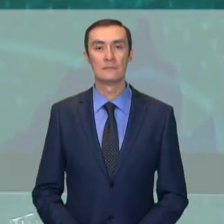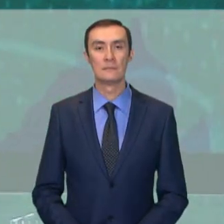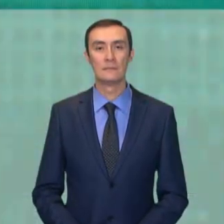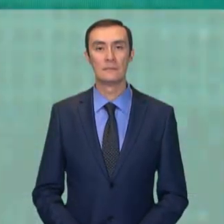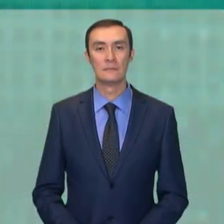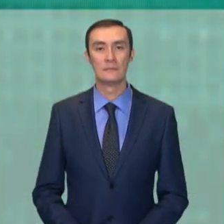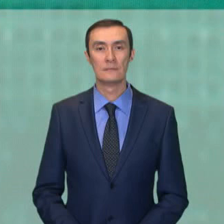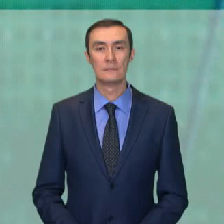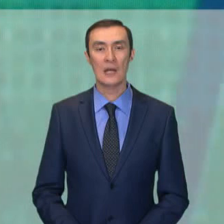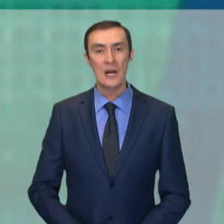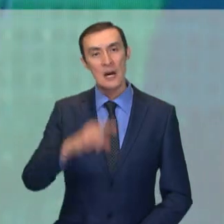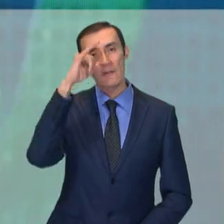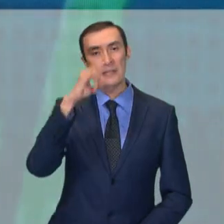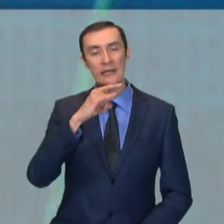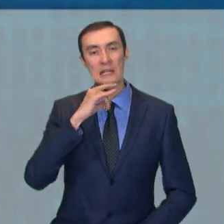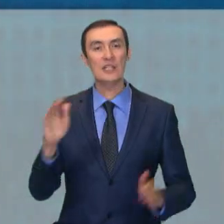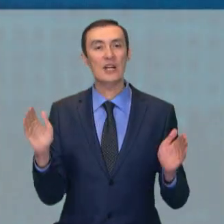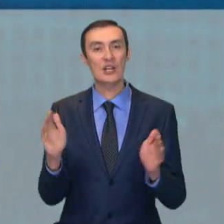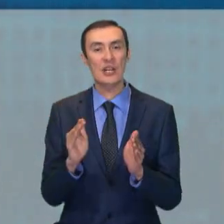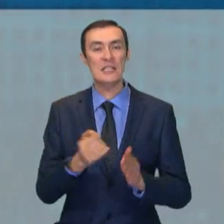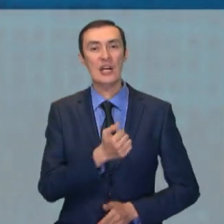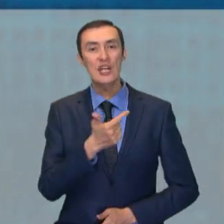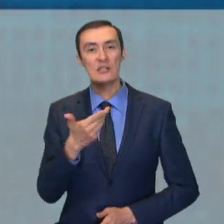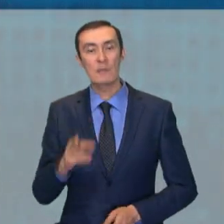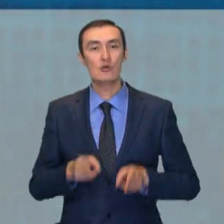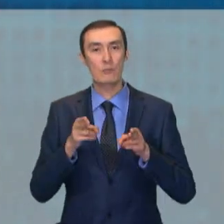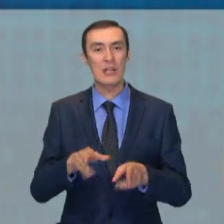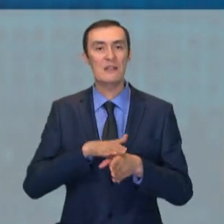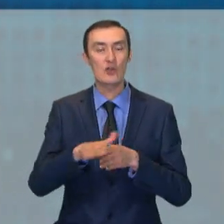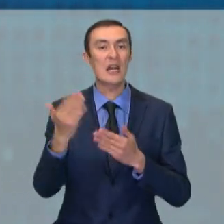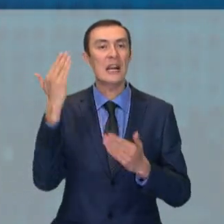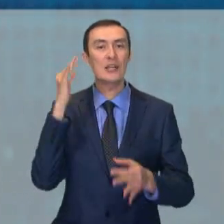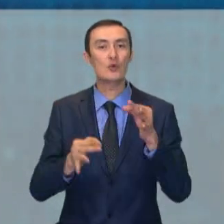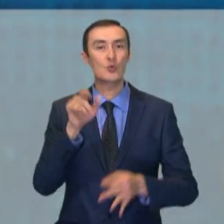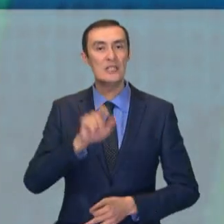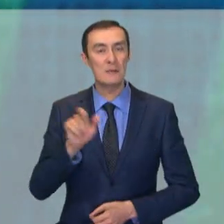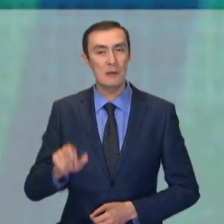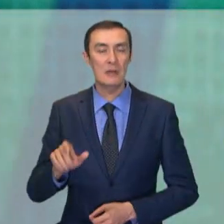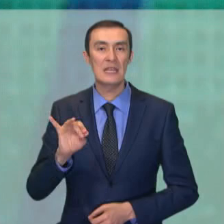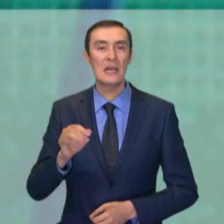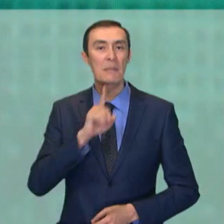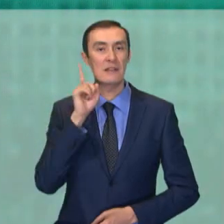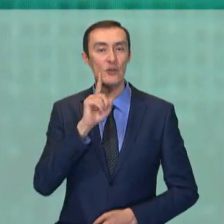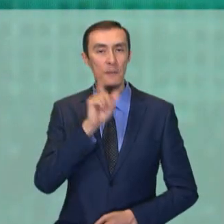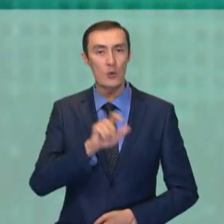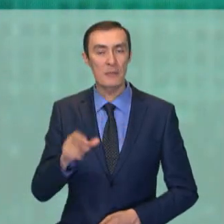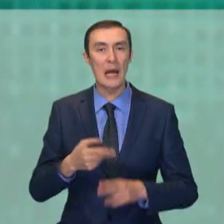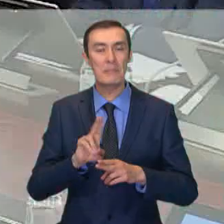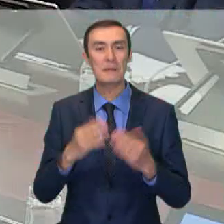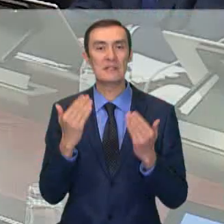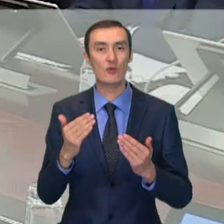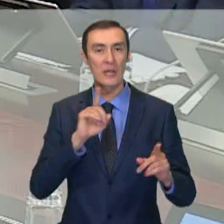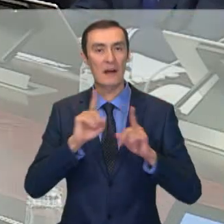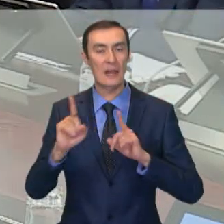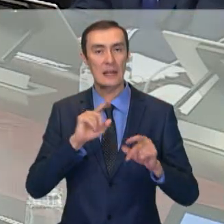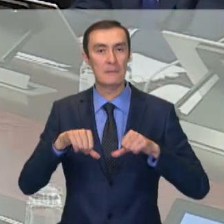Исраилов. В Казахстане сокращается число преступлений, совершенных ранее судимыми и несовершеннолетними. Об этом сегодня говорили